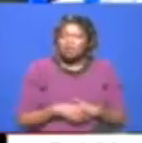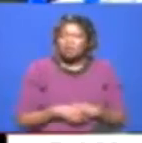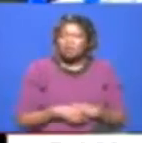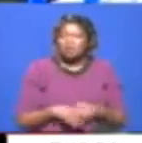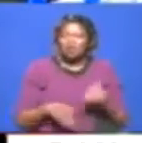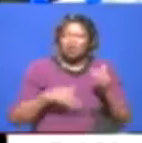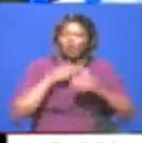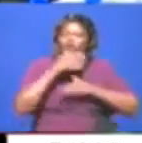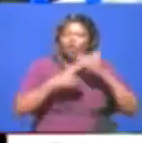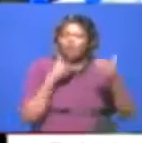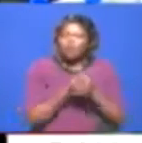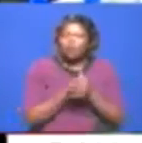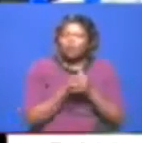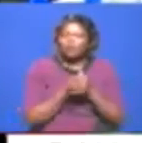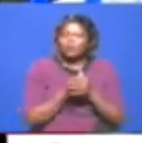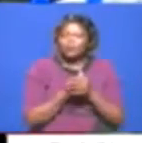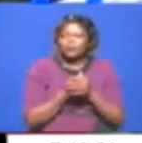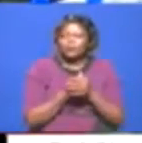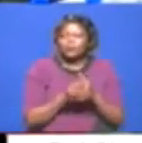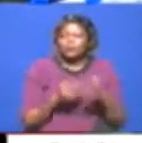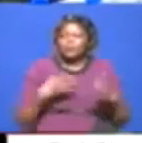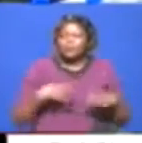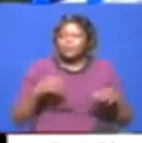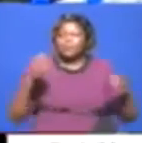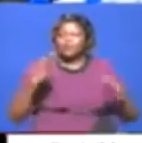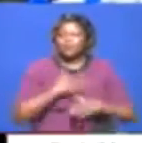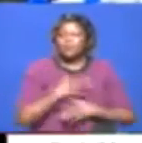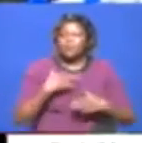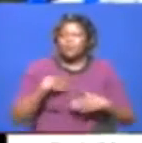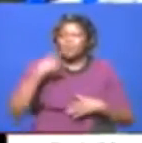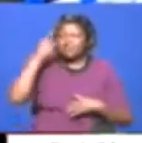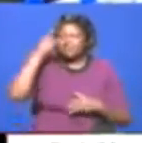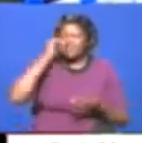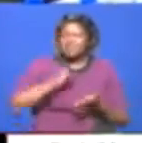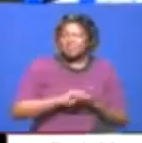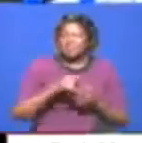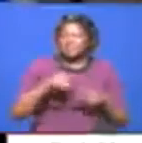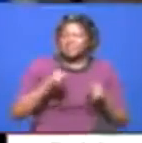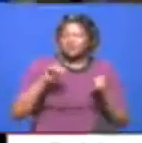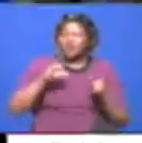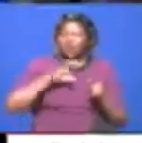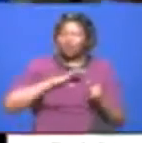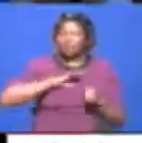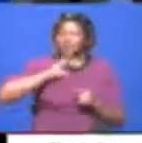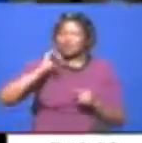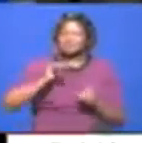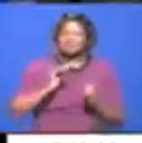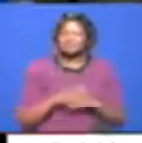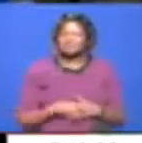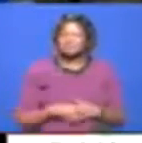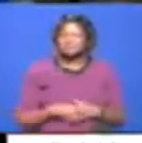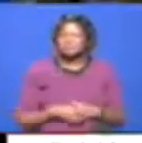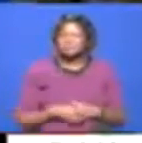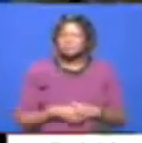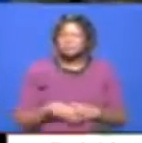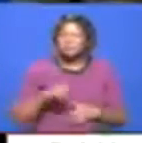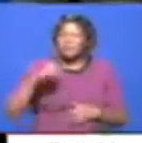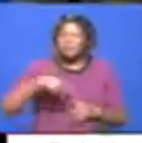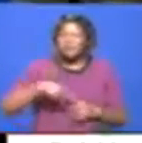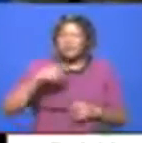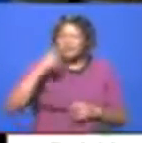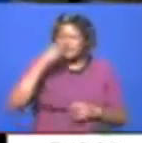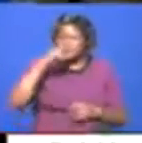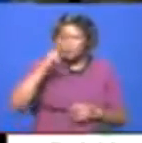Wote. Watu watashangaa wale wanafikiria ati sasa wao ndio wenye mlima. Mbunge wa Kandunyi Wafula Wamunyinyi